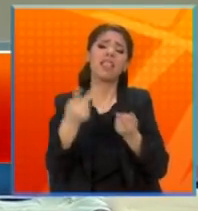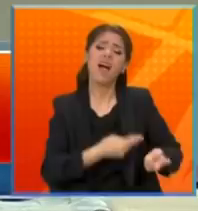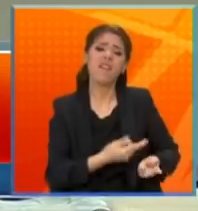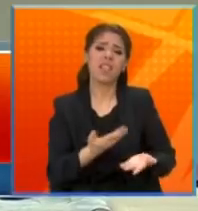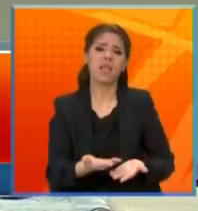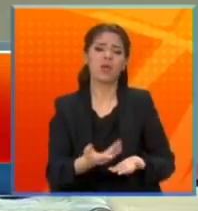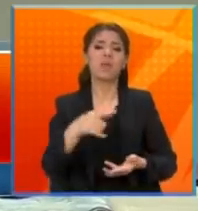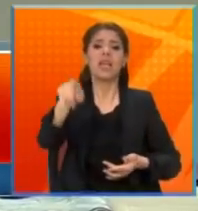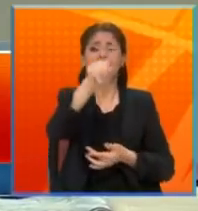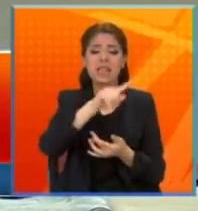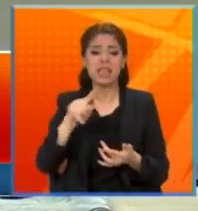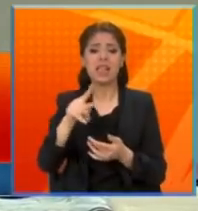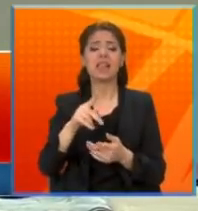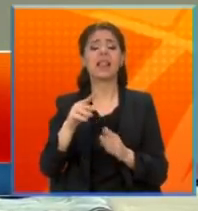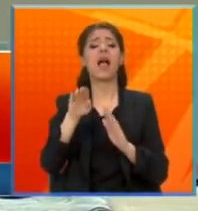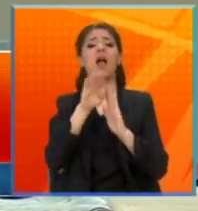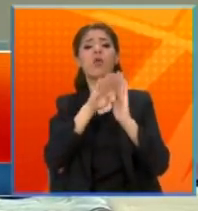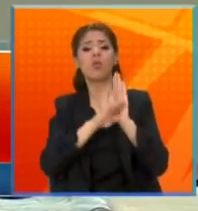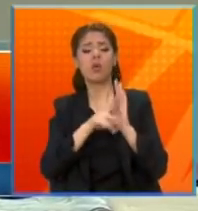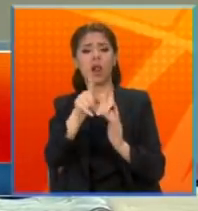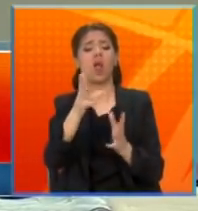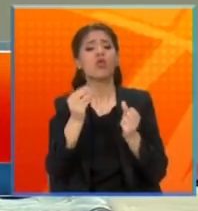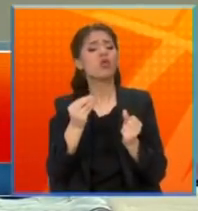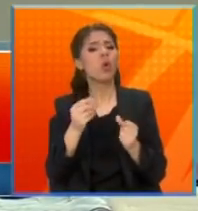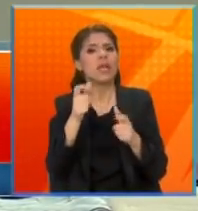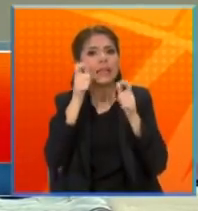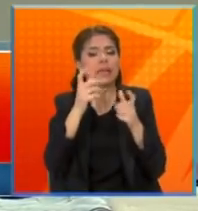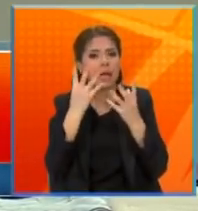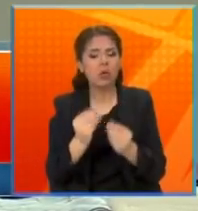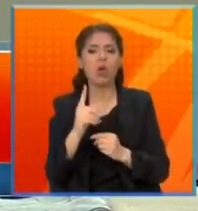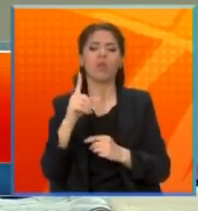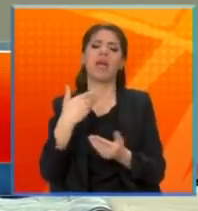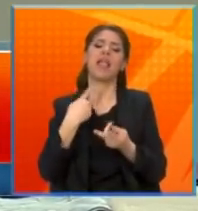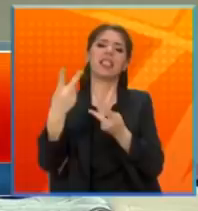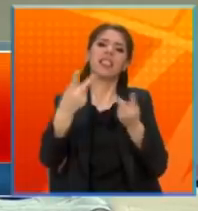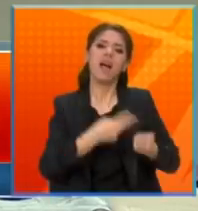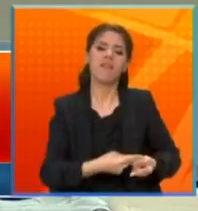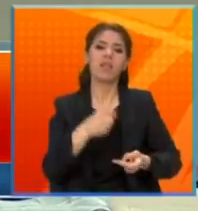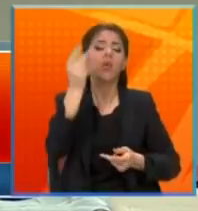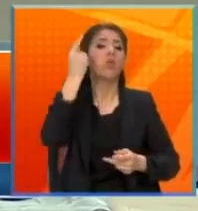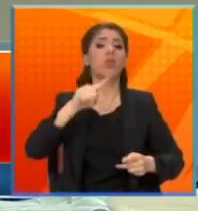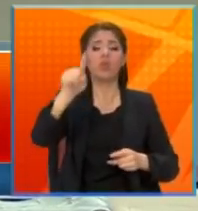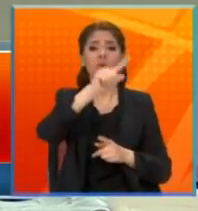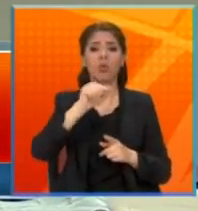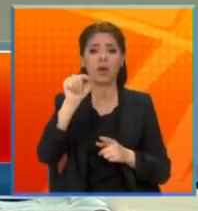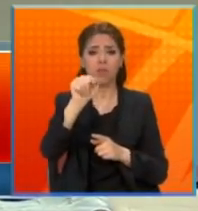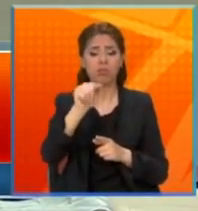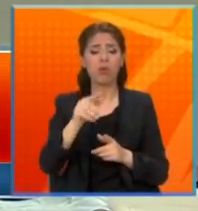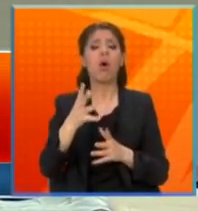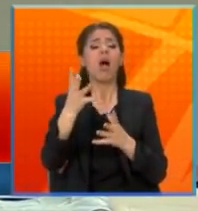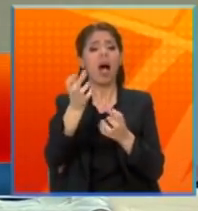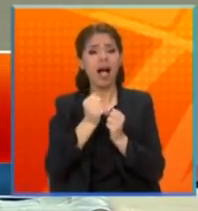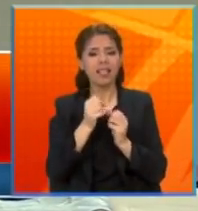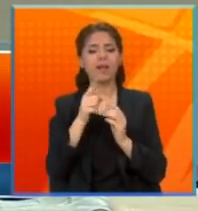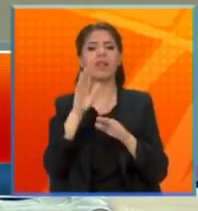Sizi tedbirlerde çok sıkı olmaya davet ediyorum. Unutmayın, aldığımız tedbir kadar